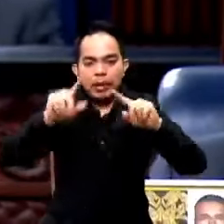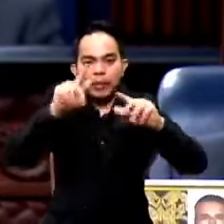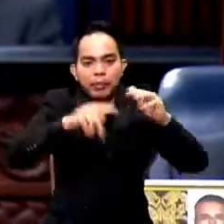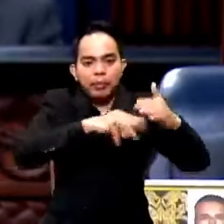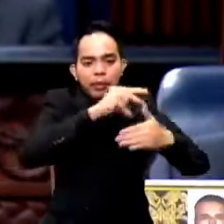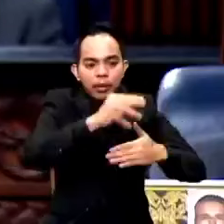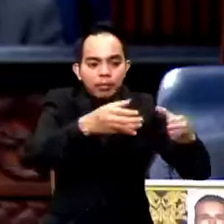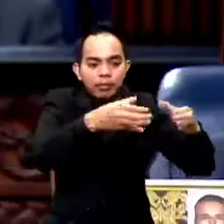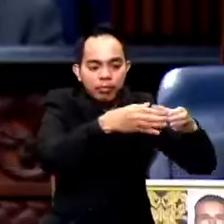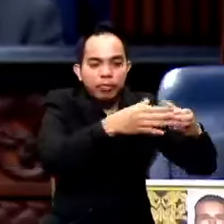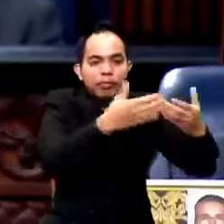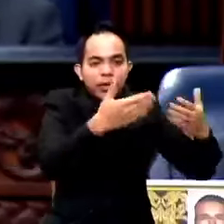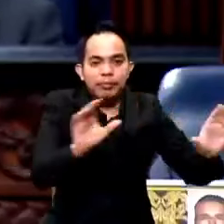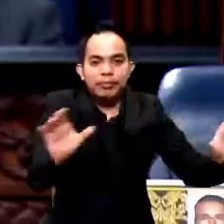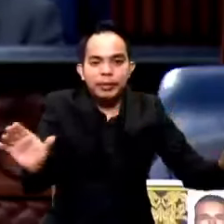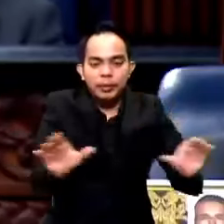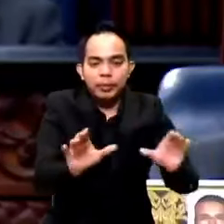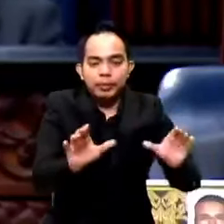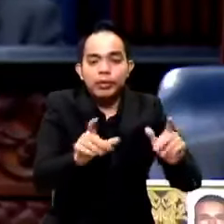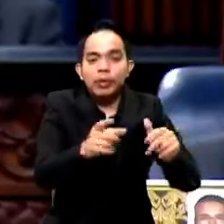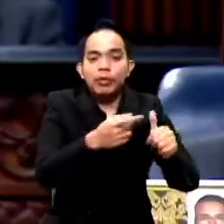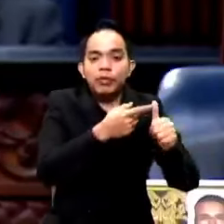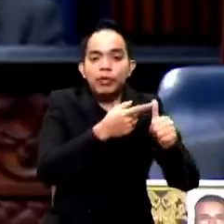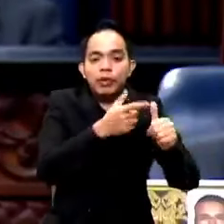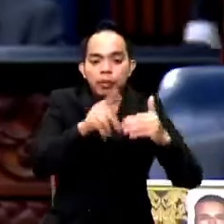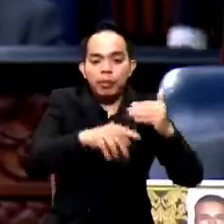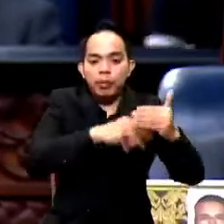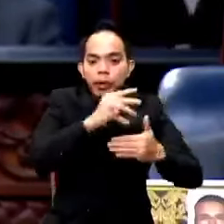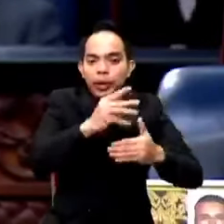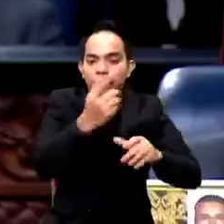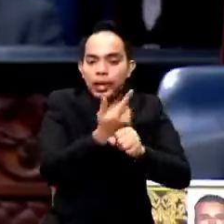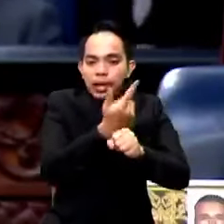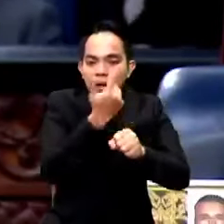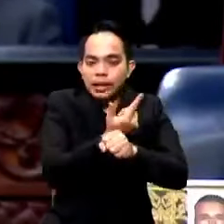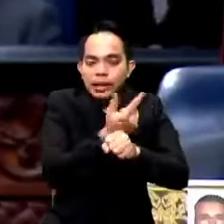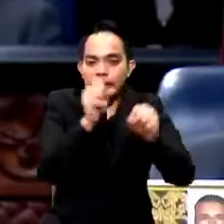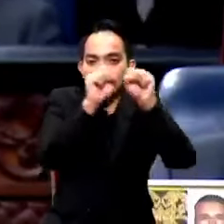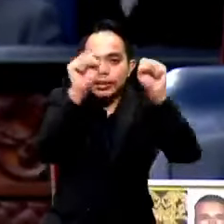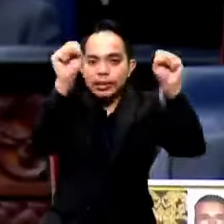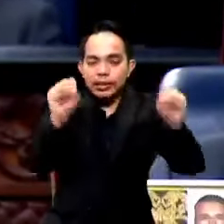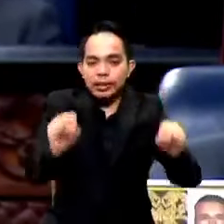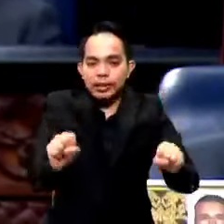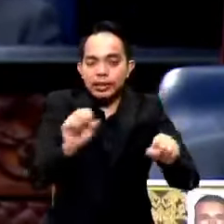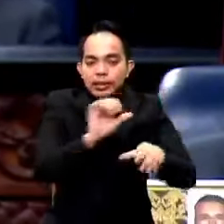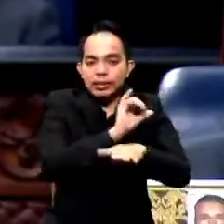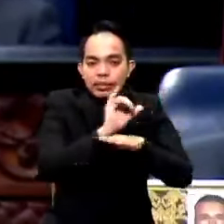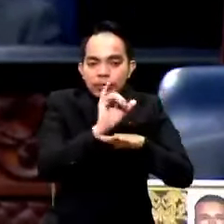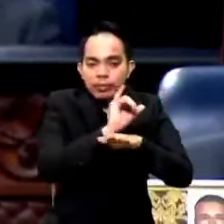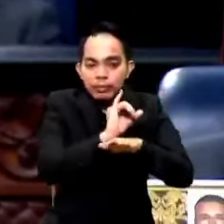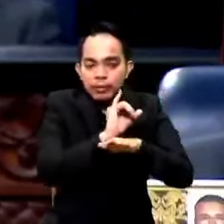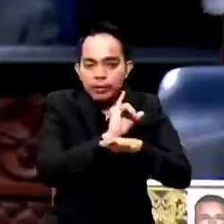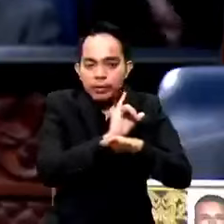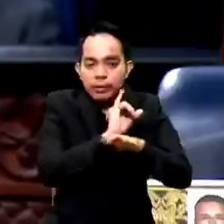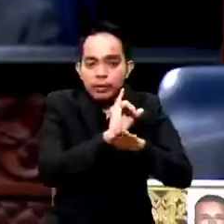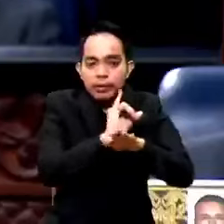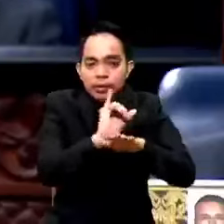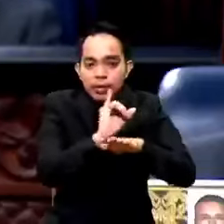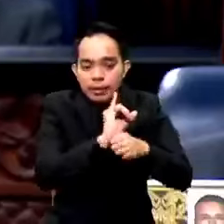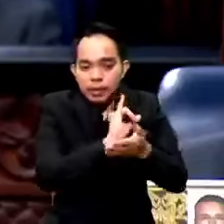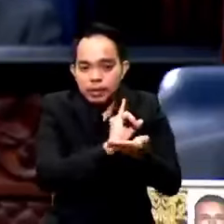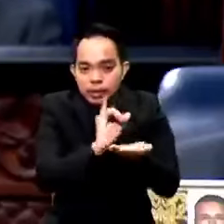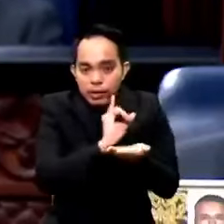Kesuma antaranya satu program latihan di bawah sistem insurans pekerjaan di bawah